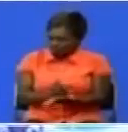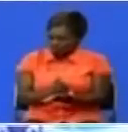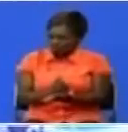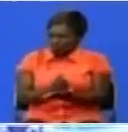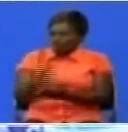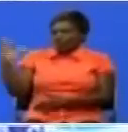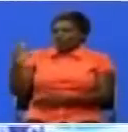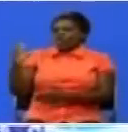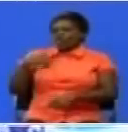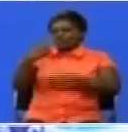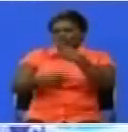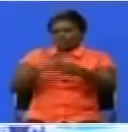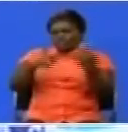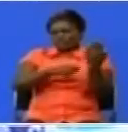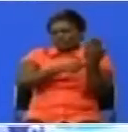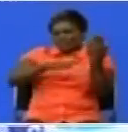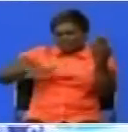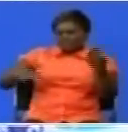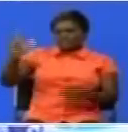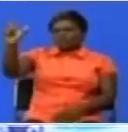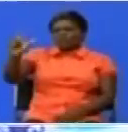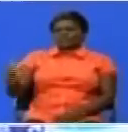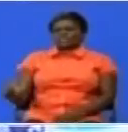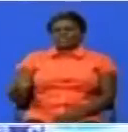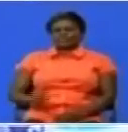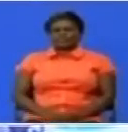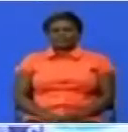wake utaendelea kuwa na umaarufu pwani ya nchi.